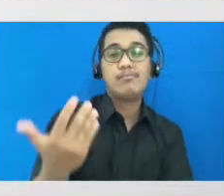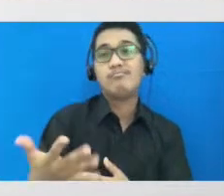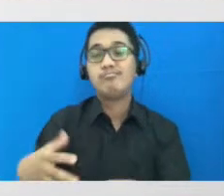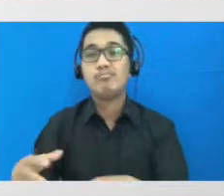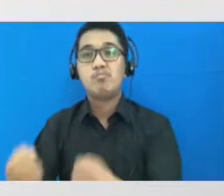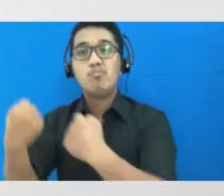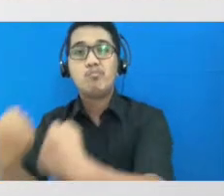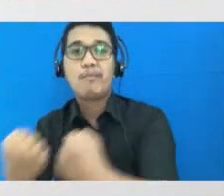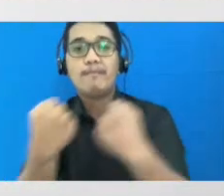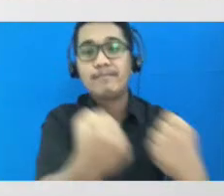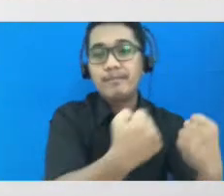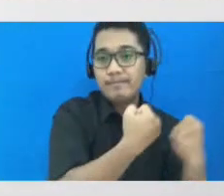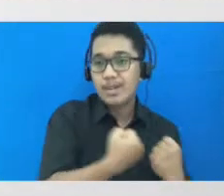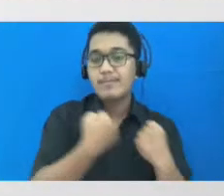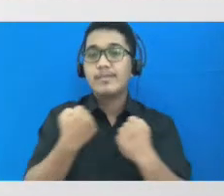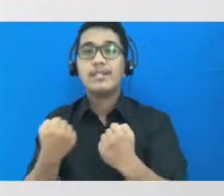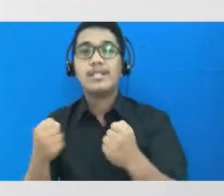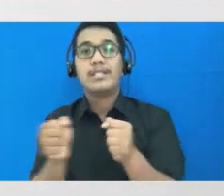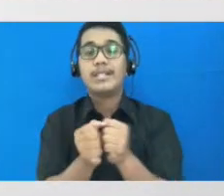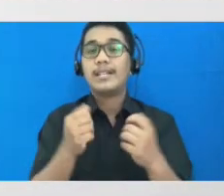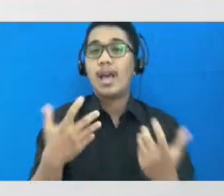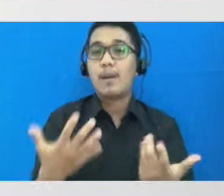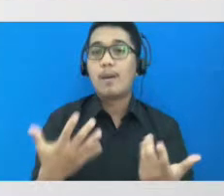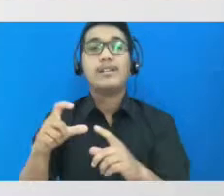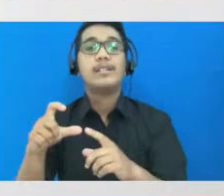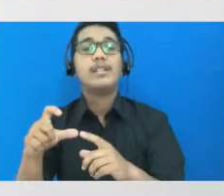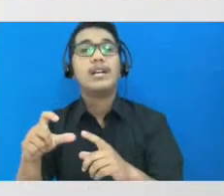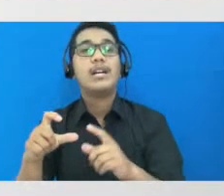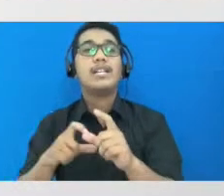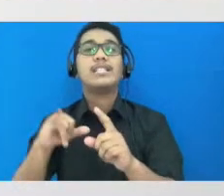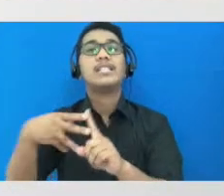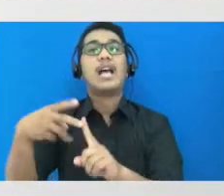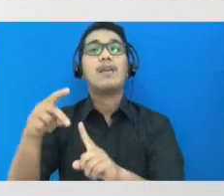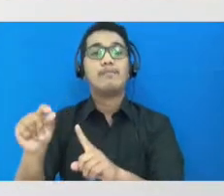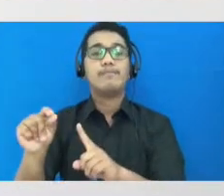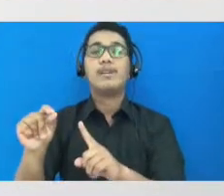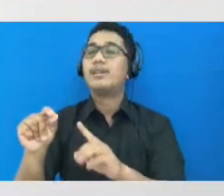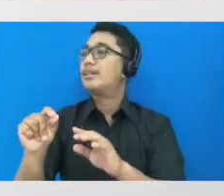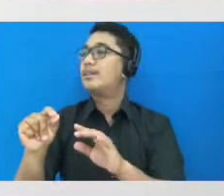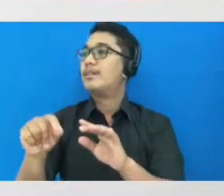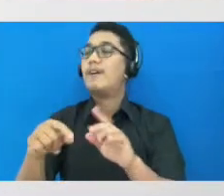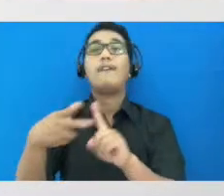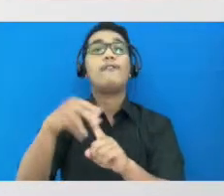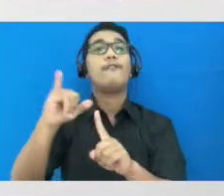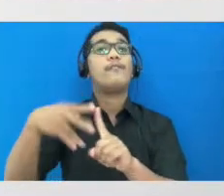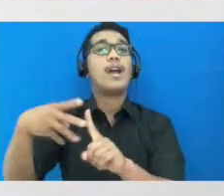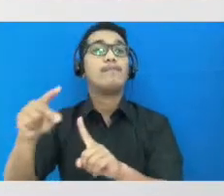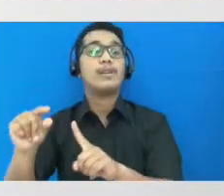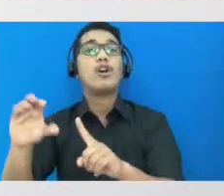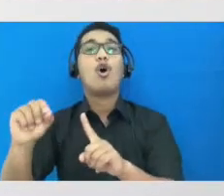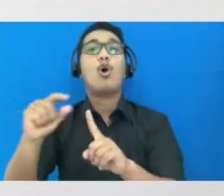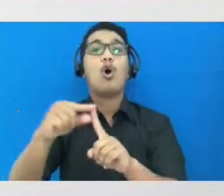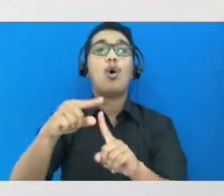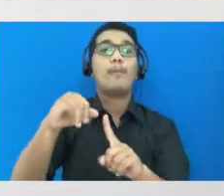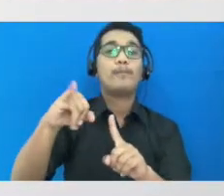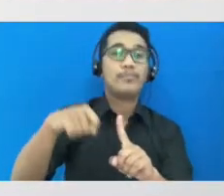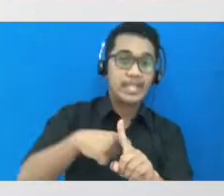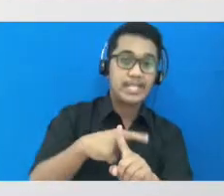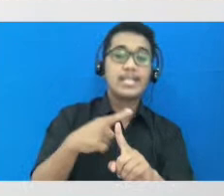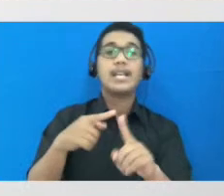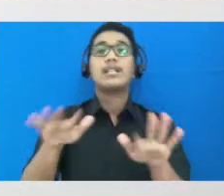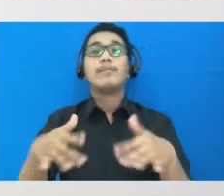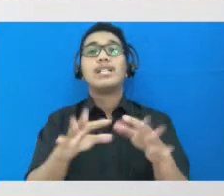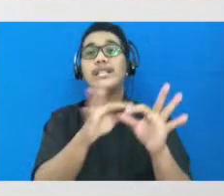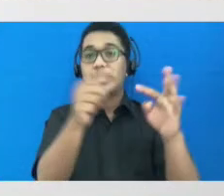access melalui fiber optik, melalui paraparing, atau melalui mekanisme yang lain. Yang kedua